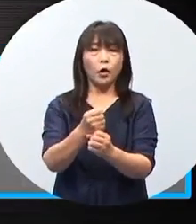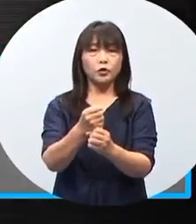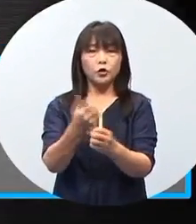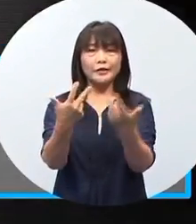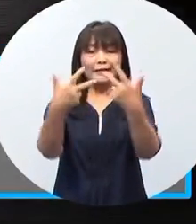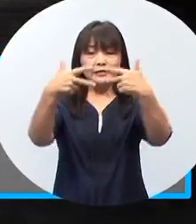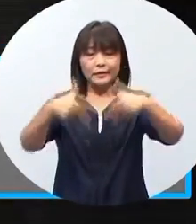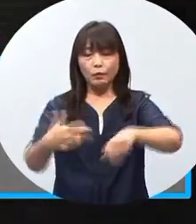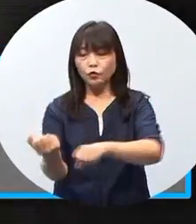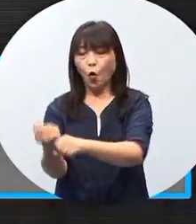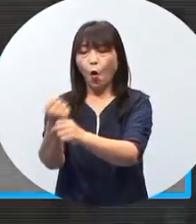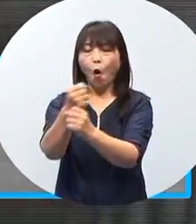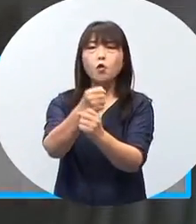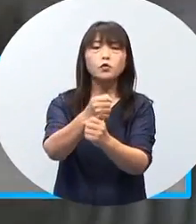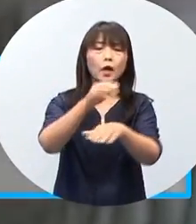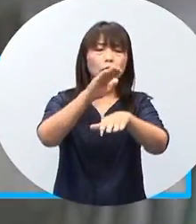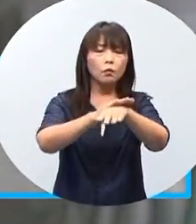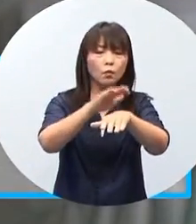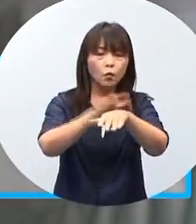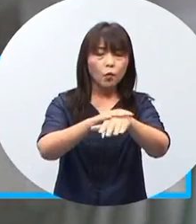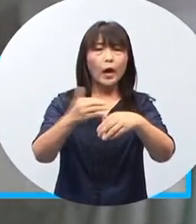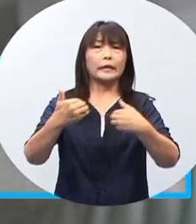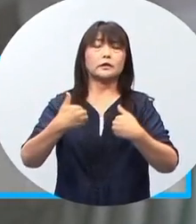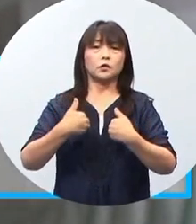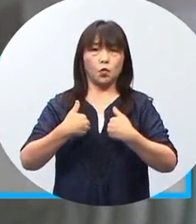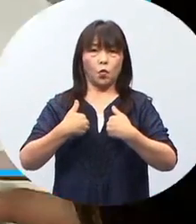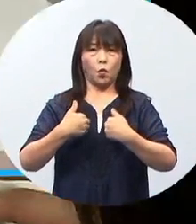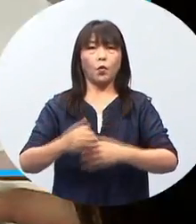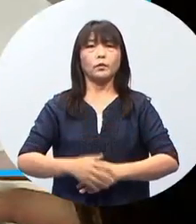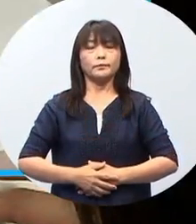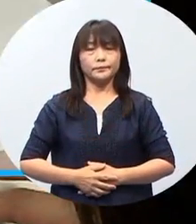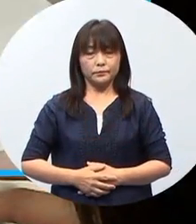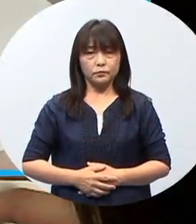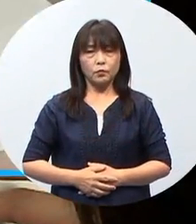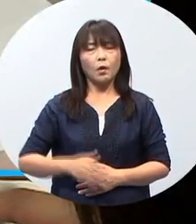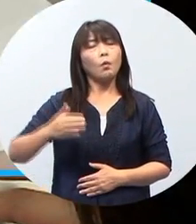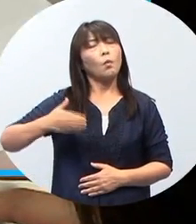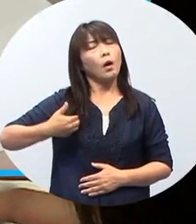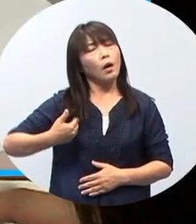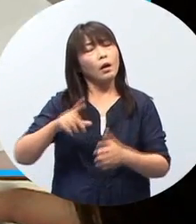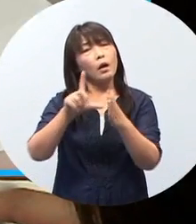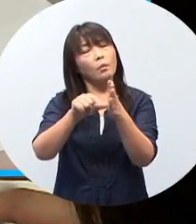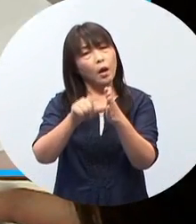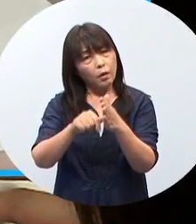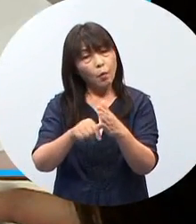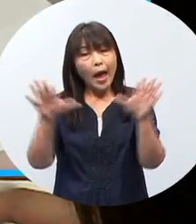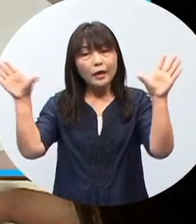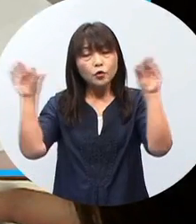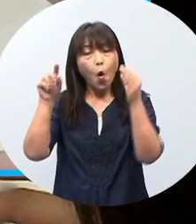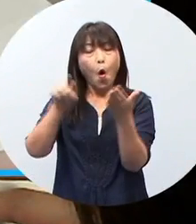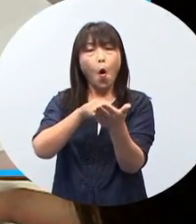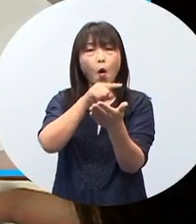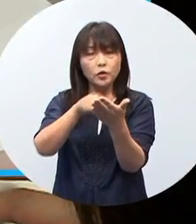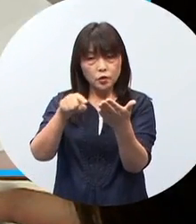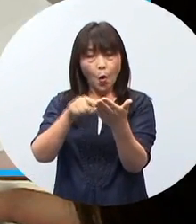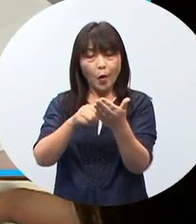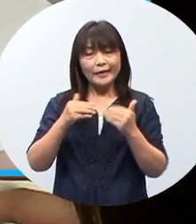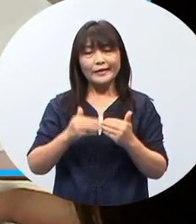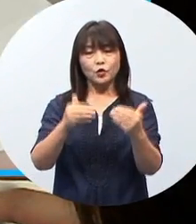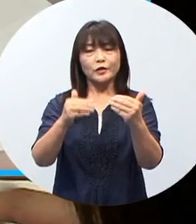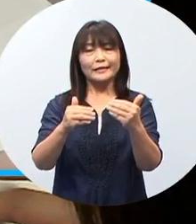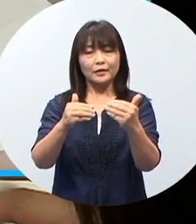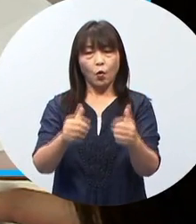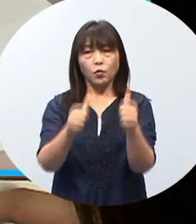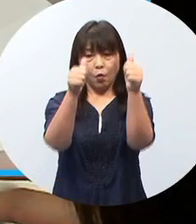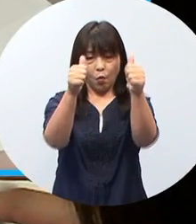の復元という作業を行うことになります。わからない場合は情報処理推進機構のホームページ